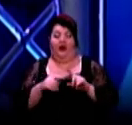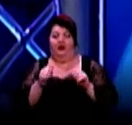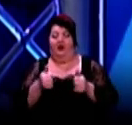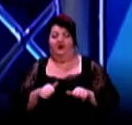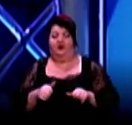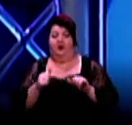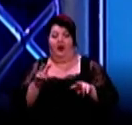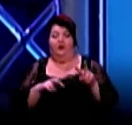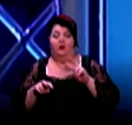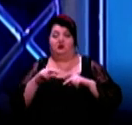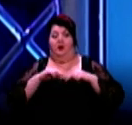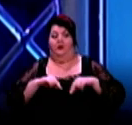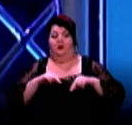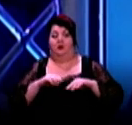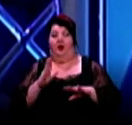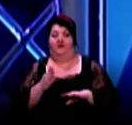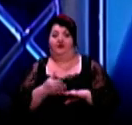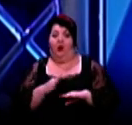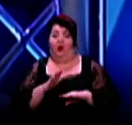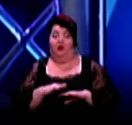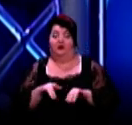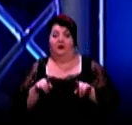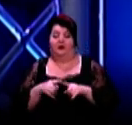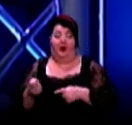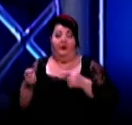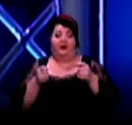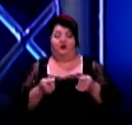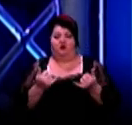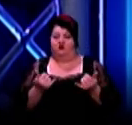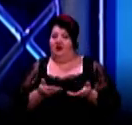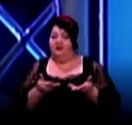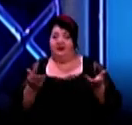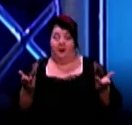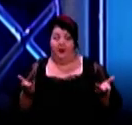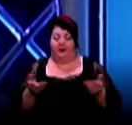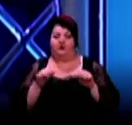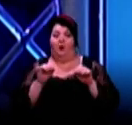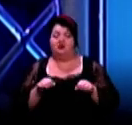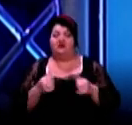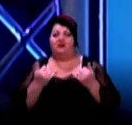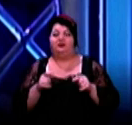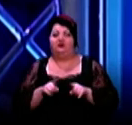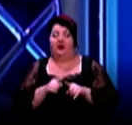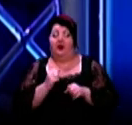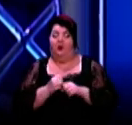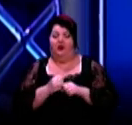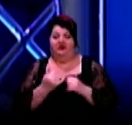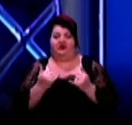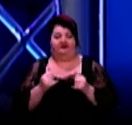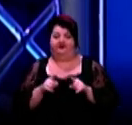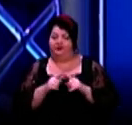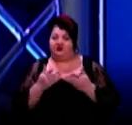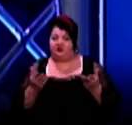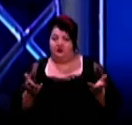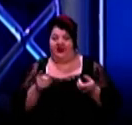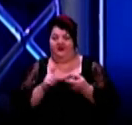переформатувалися на пошук працівників в Полтаві. Адже підвозу зараз немає і можливості це робити у підприємств також немає. Ну,